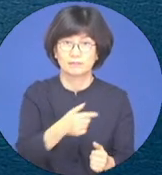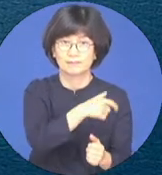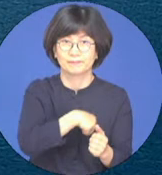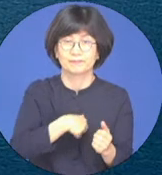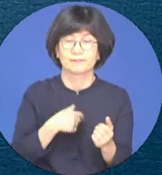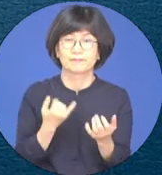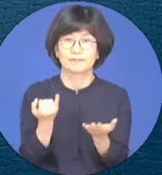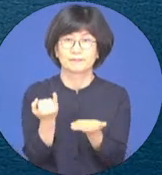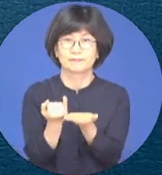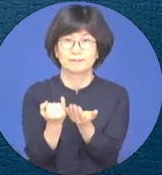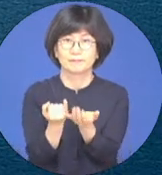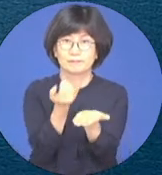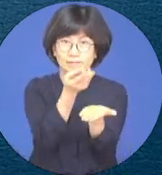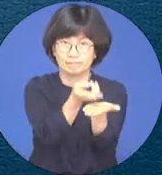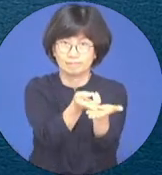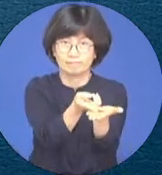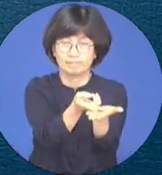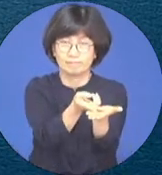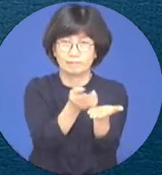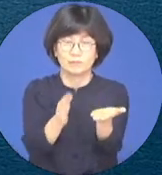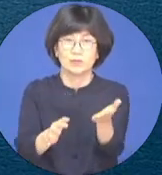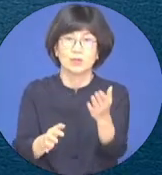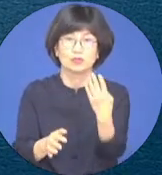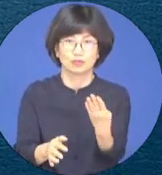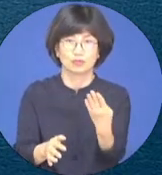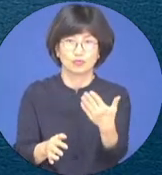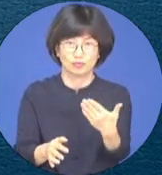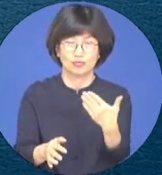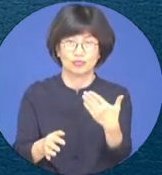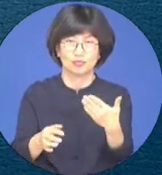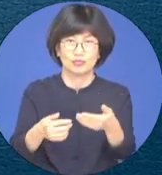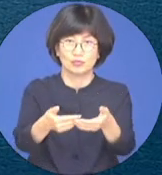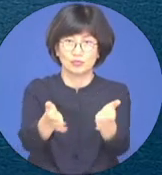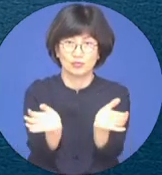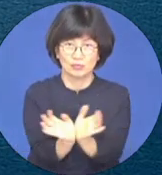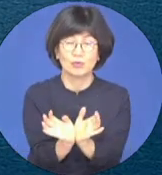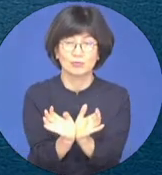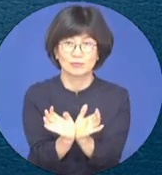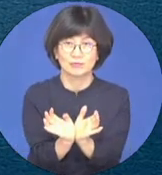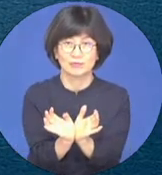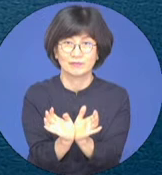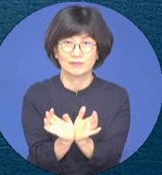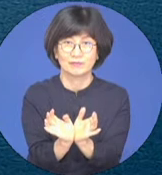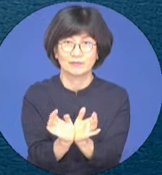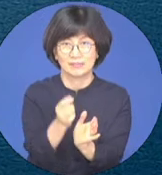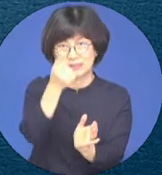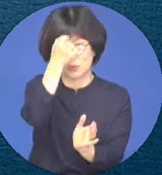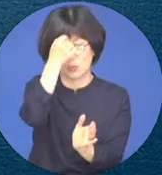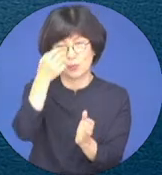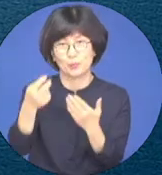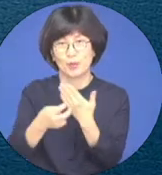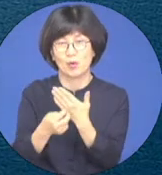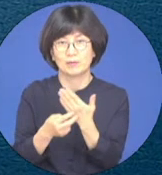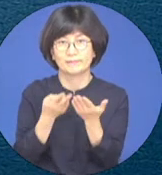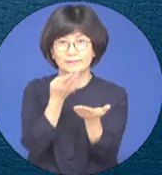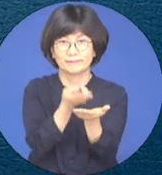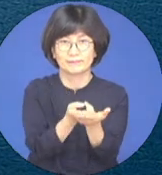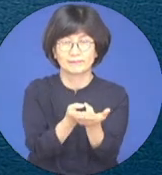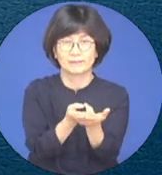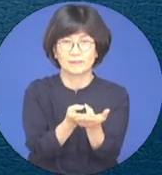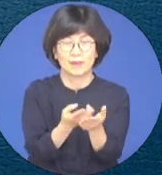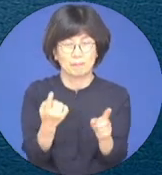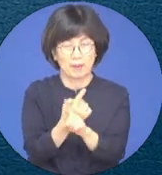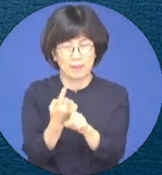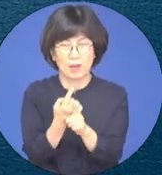입원을 하셨는데 구교구 기도 이제 우리 가족입니다. 기도병원에 입원해 계신데 많이 또 회복을 위해서 기도해